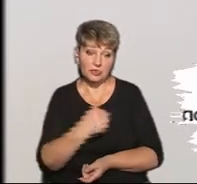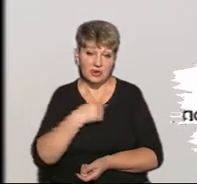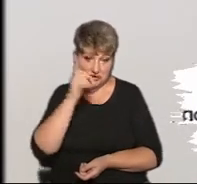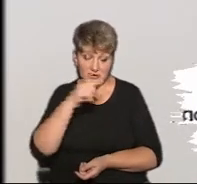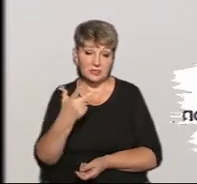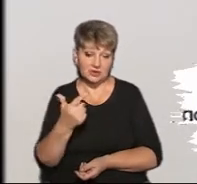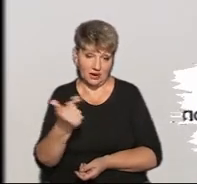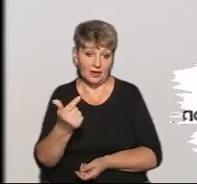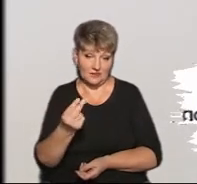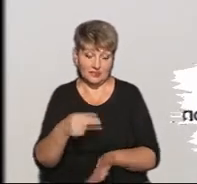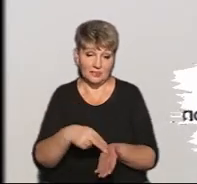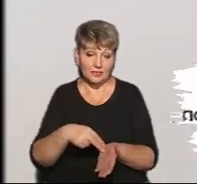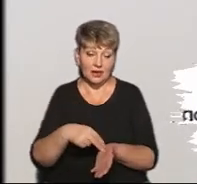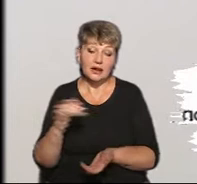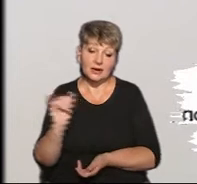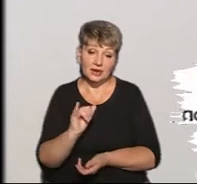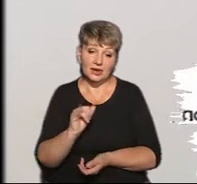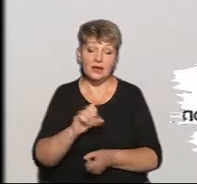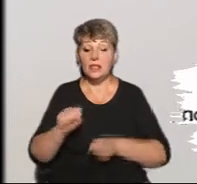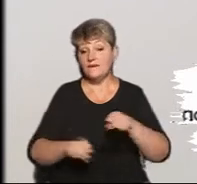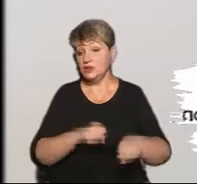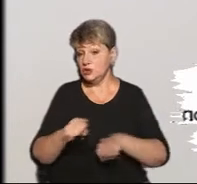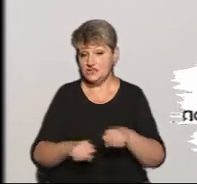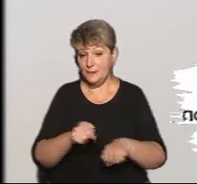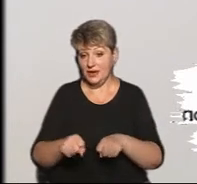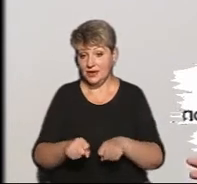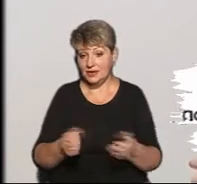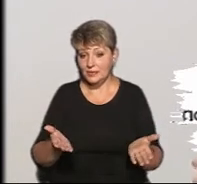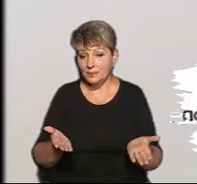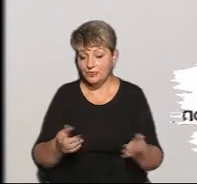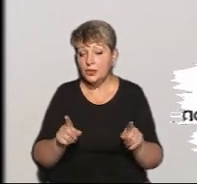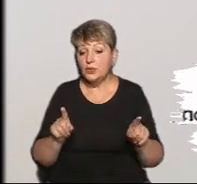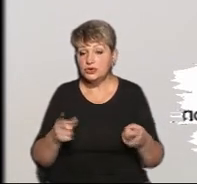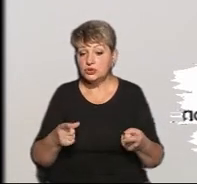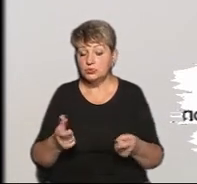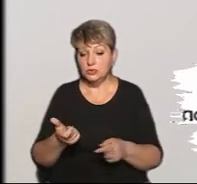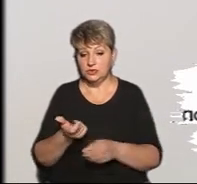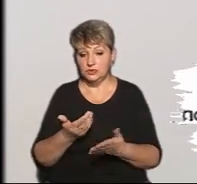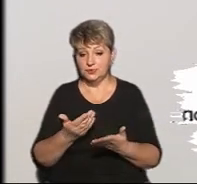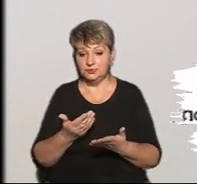3 гривні коштує проїзд, і на велосипеді. Тобто, ну, чомусь дуже